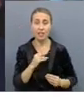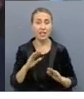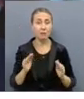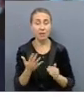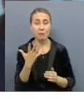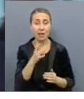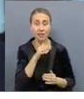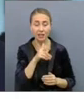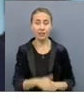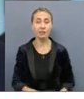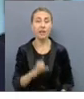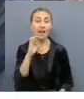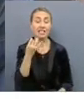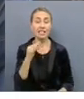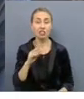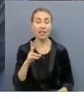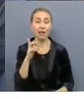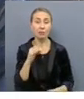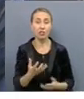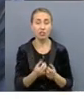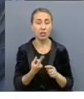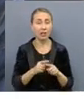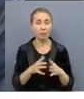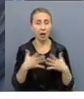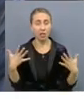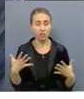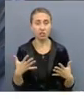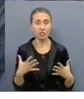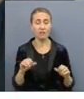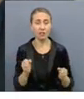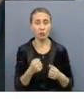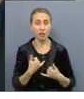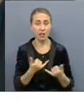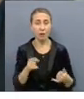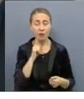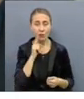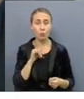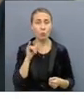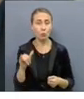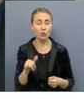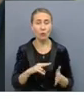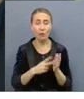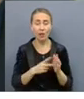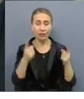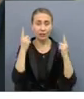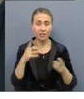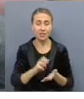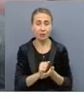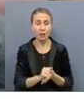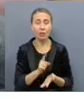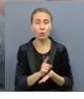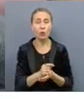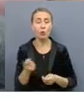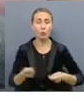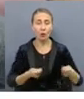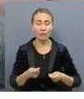5 лет. Сейджан Хамытбеков считает, что это большие возможности для молодежи. У него грандиозные планы. Занимает должность руководителя